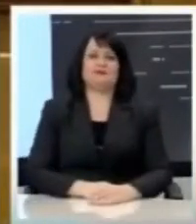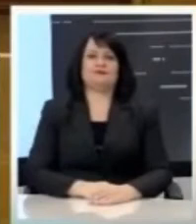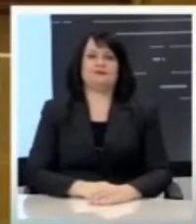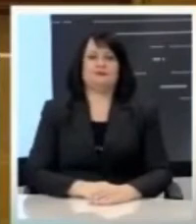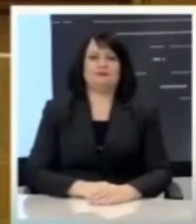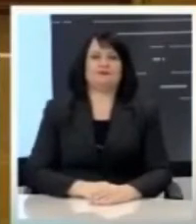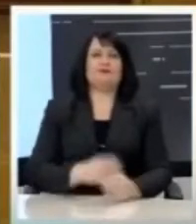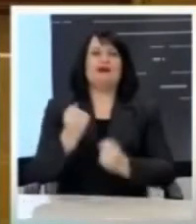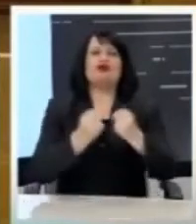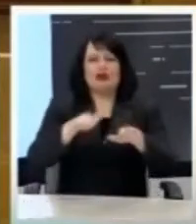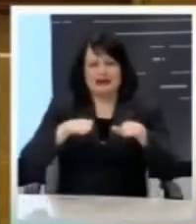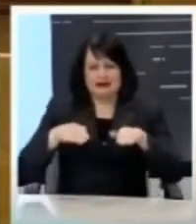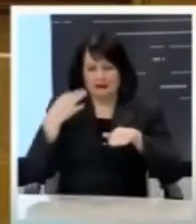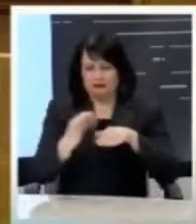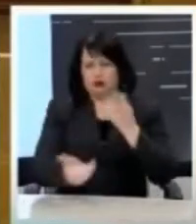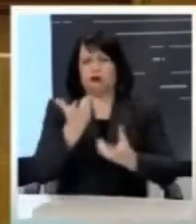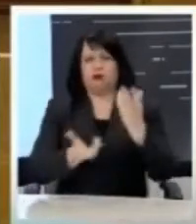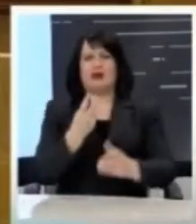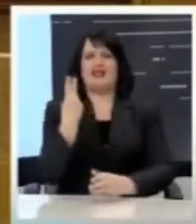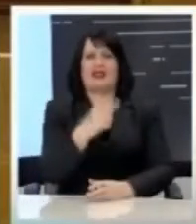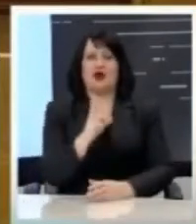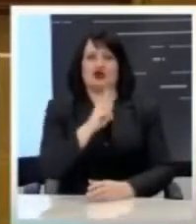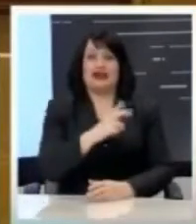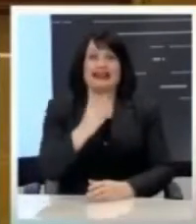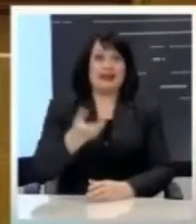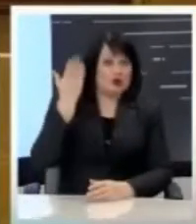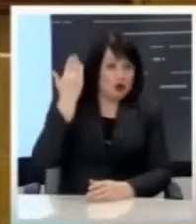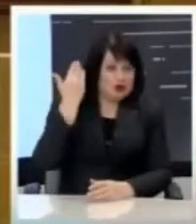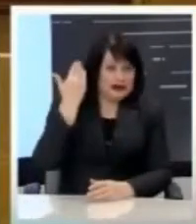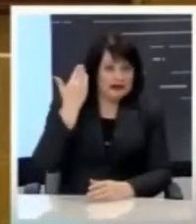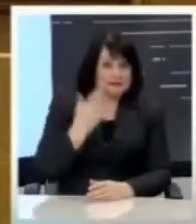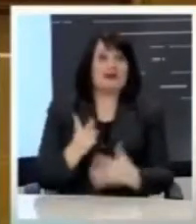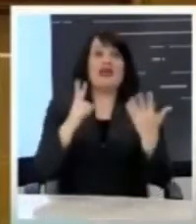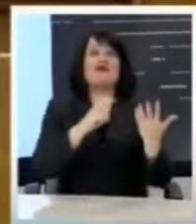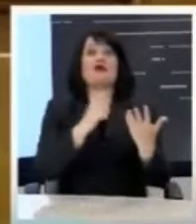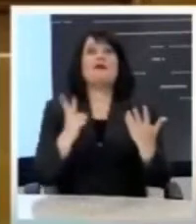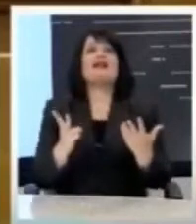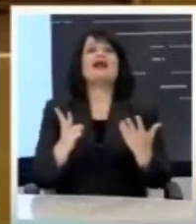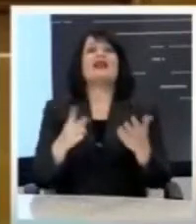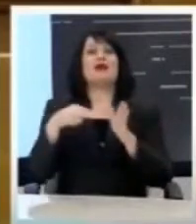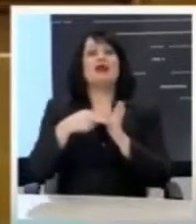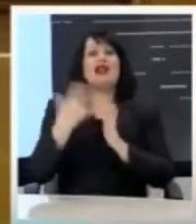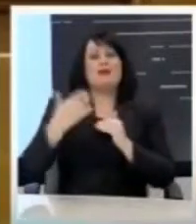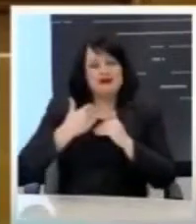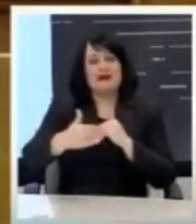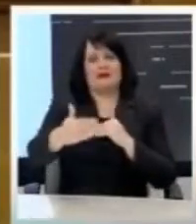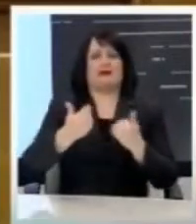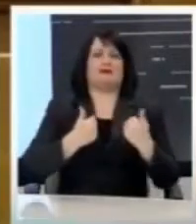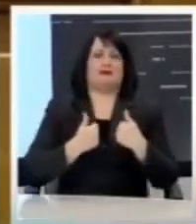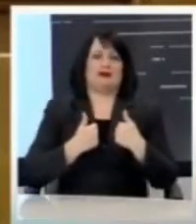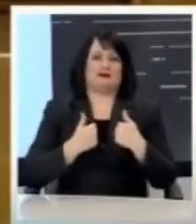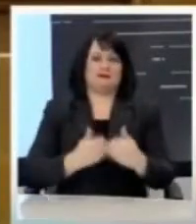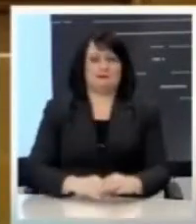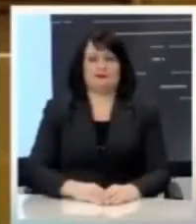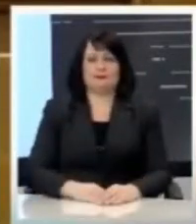Εμπρισμοί οχημάτων, 232 επί των ημερών σας, 72 από το 2015 και μετά.